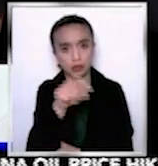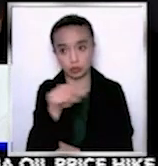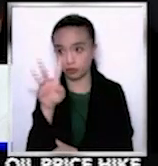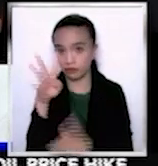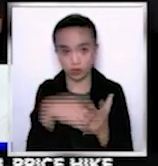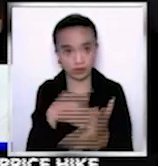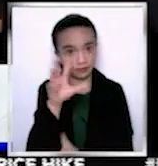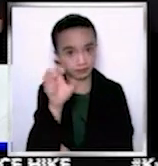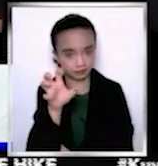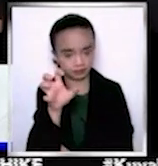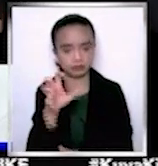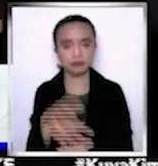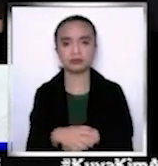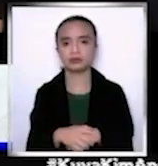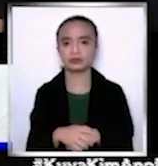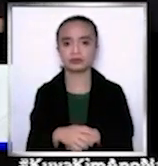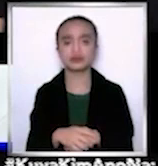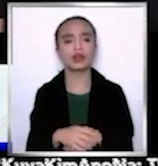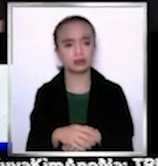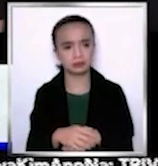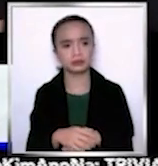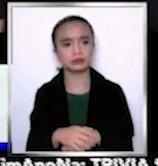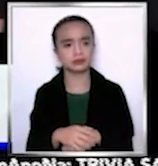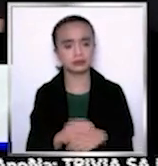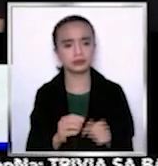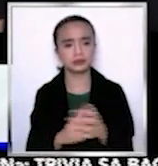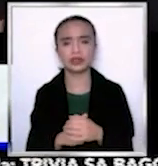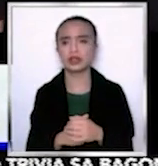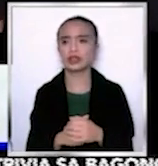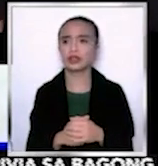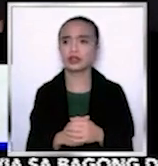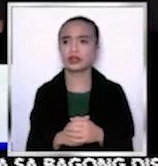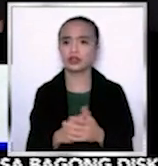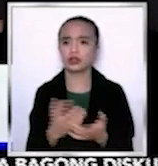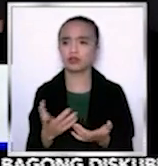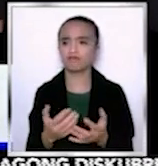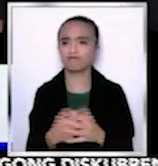4,500. Mhm. Pagkano po yung